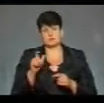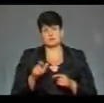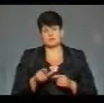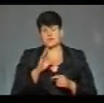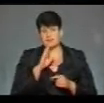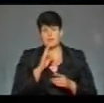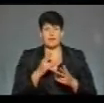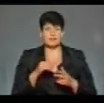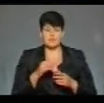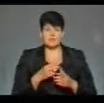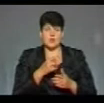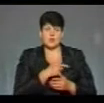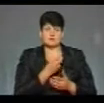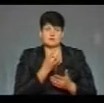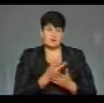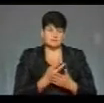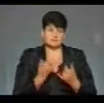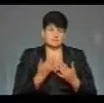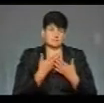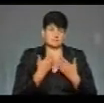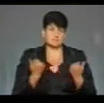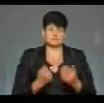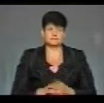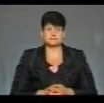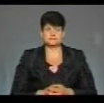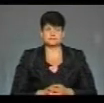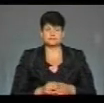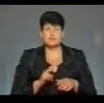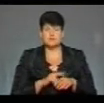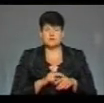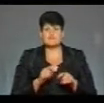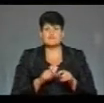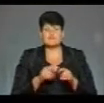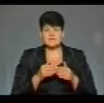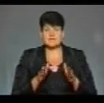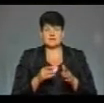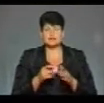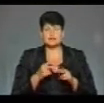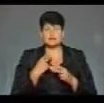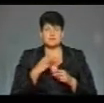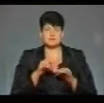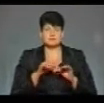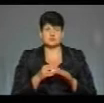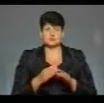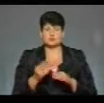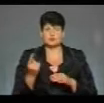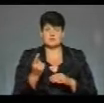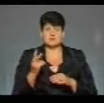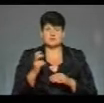для госпіталізації на даний момент немає. Поліцейські відкрили кримінальне провадження за частиною першої